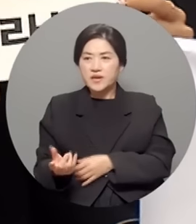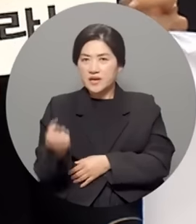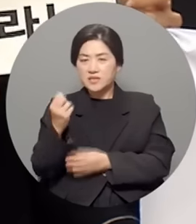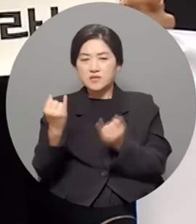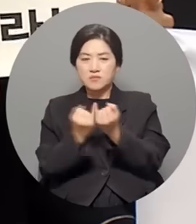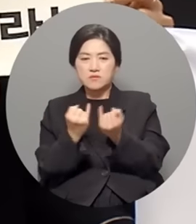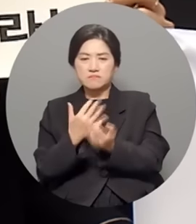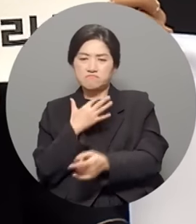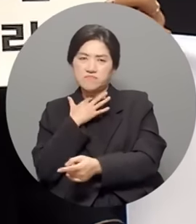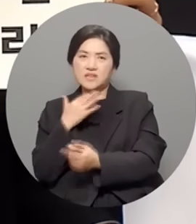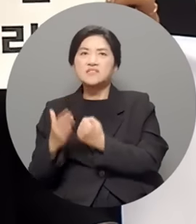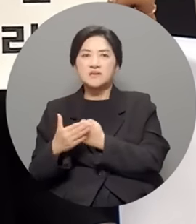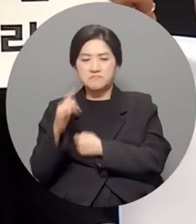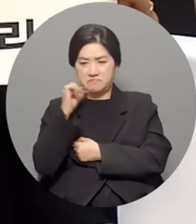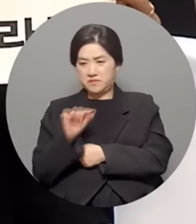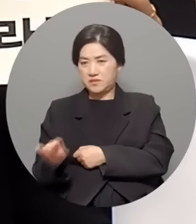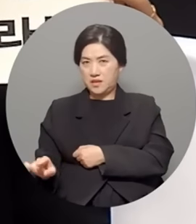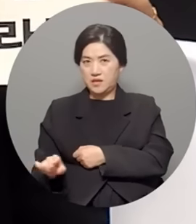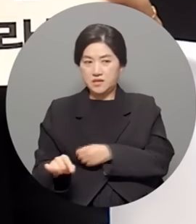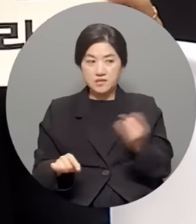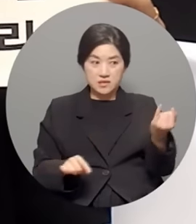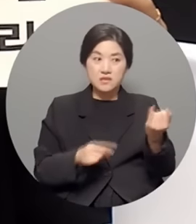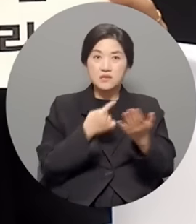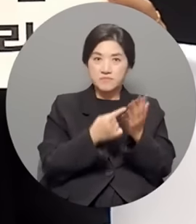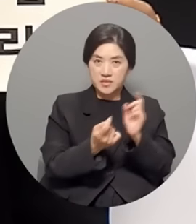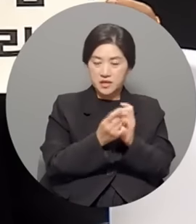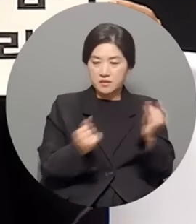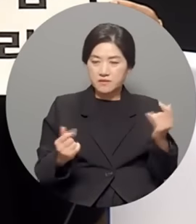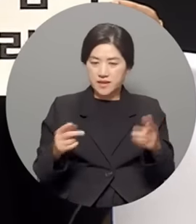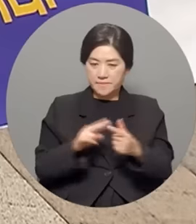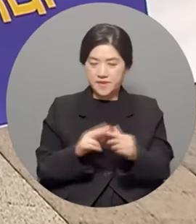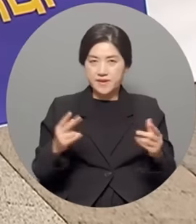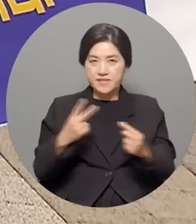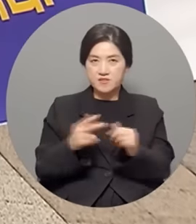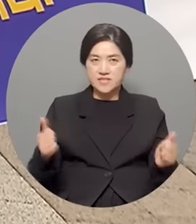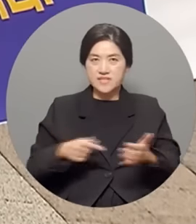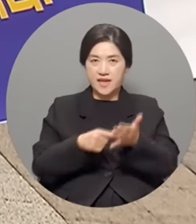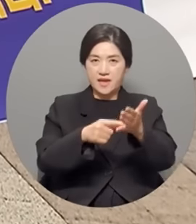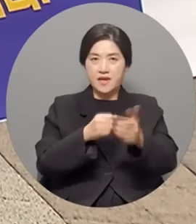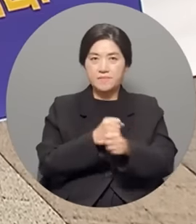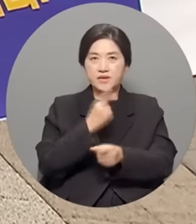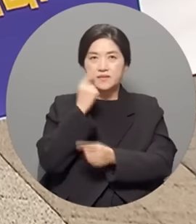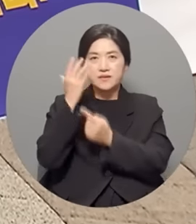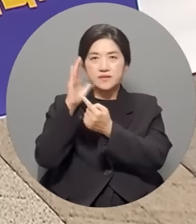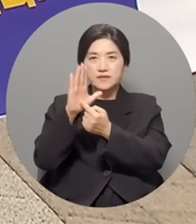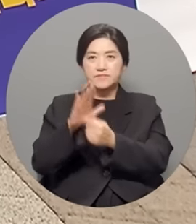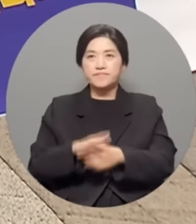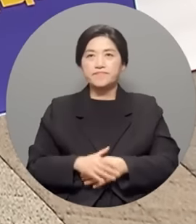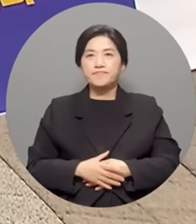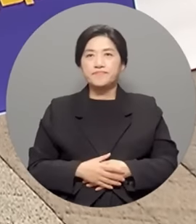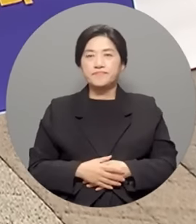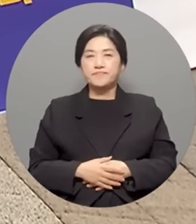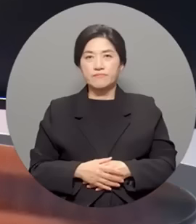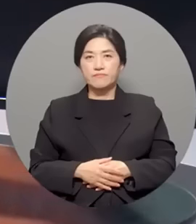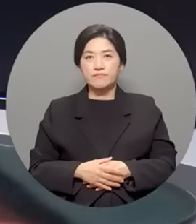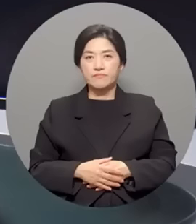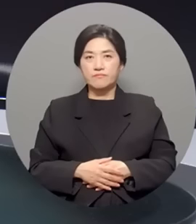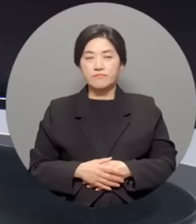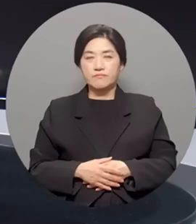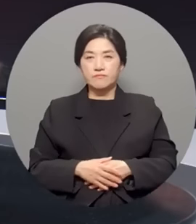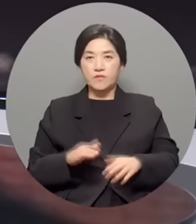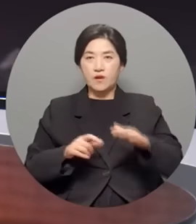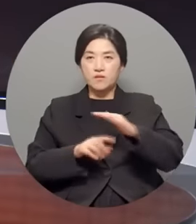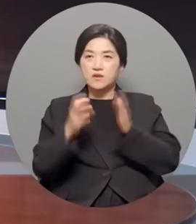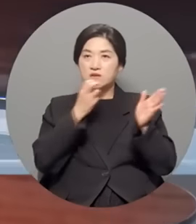대한 혐오라며 피해자와 함께 즉각 항소하겠다고 밝혔습니다. MBC 뉴스 서윤식입니다.